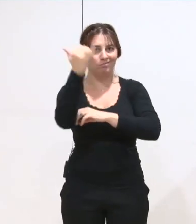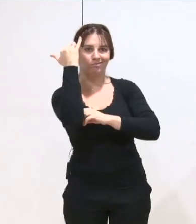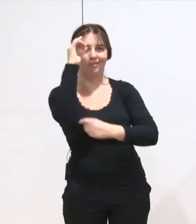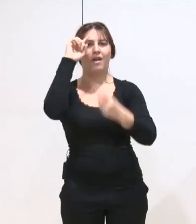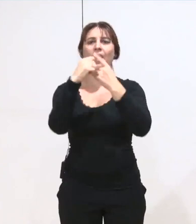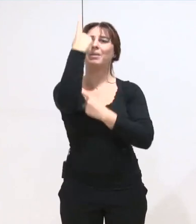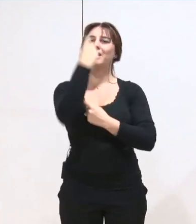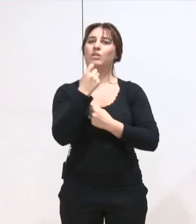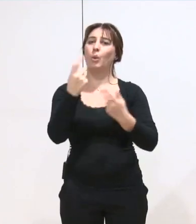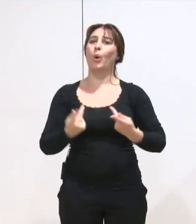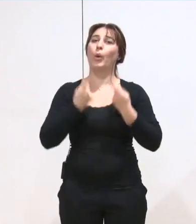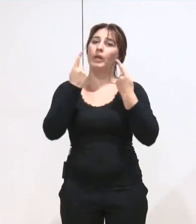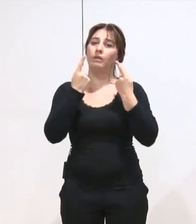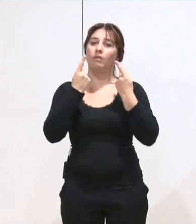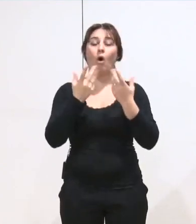des questions pour vous entendre.